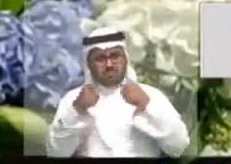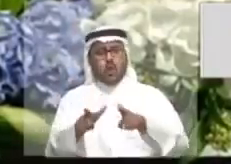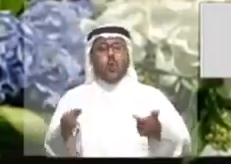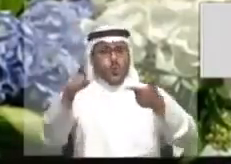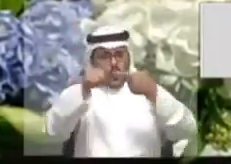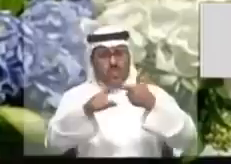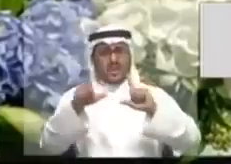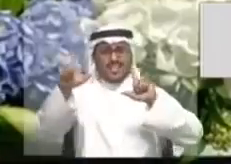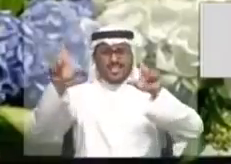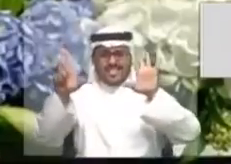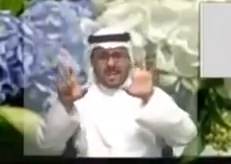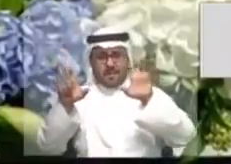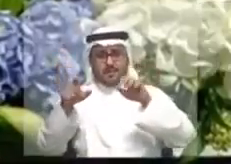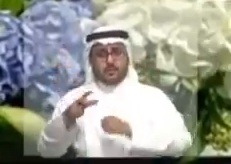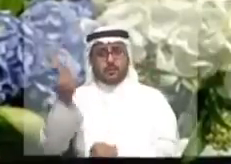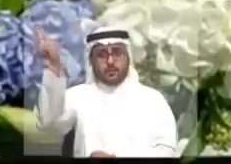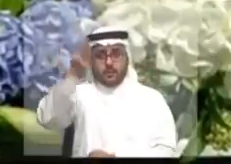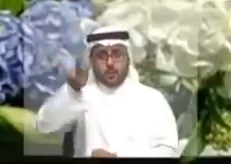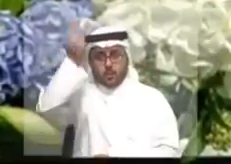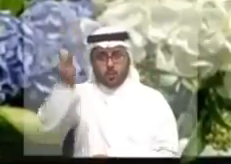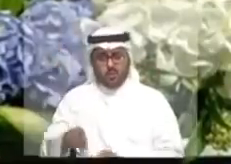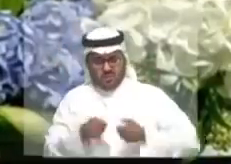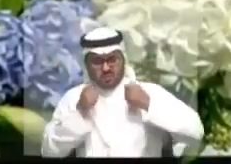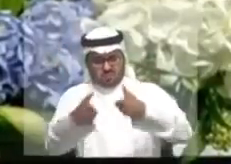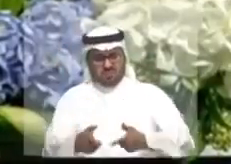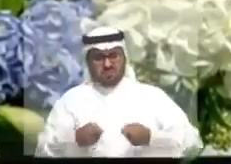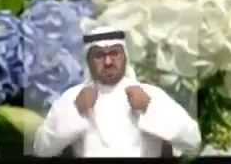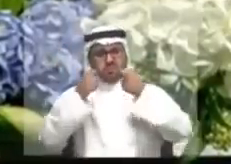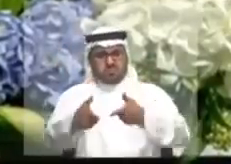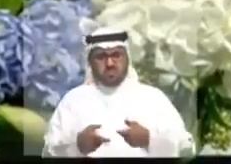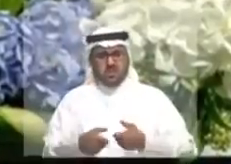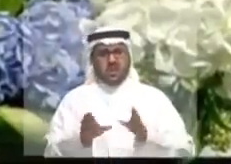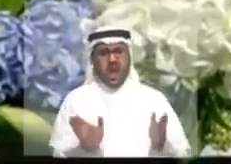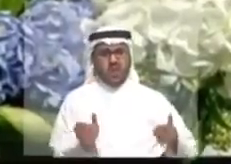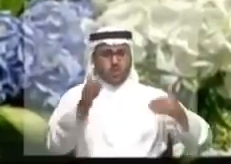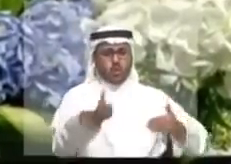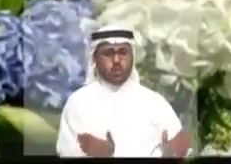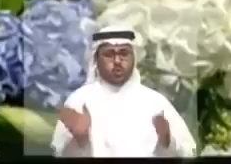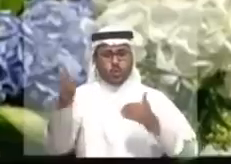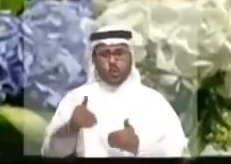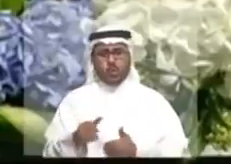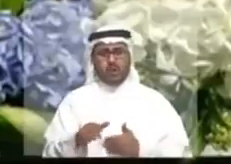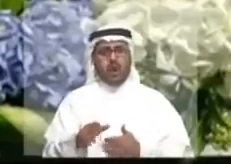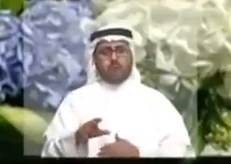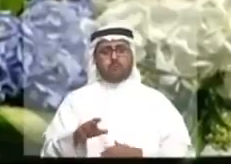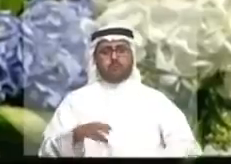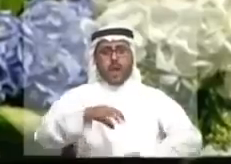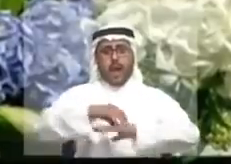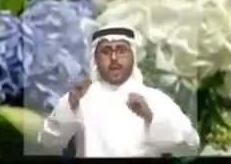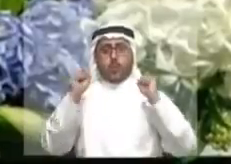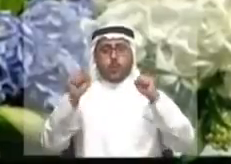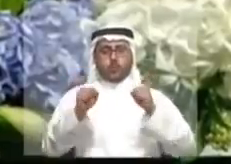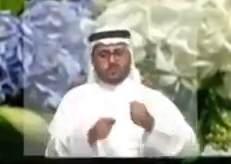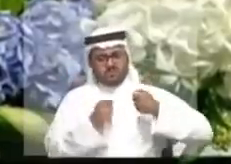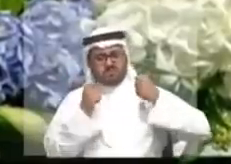$70 مليون تنفيذا لقرار قمة عمان لدعم صناديق القدس وصناديق الأقصى. واليوم سيدي